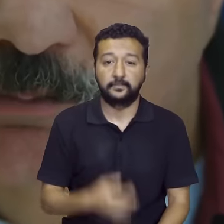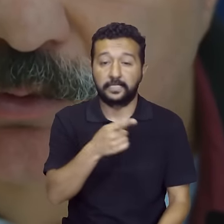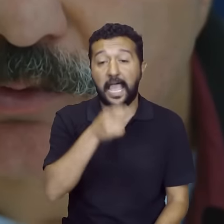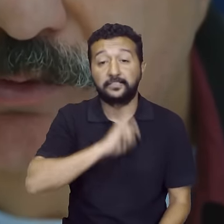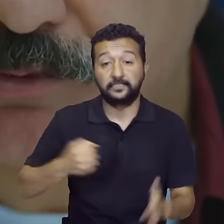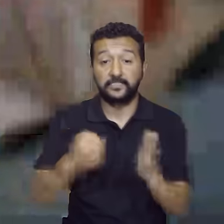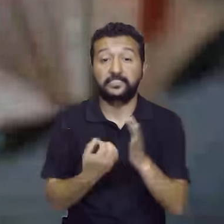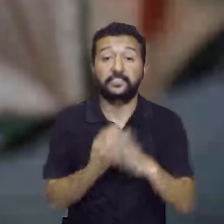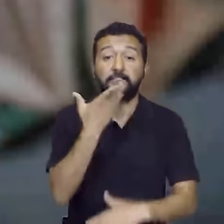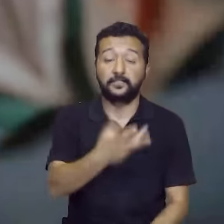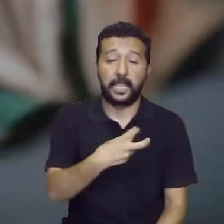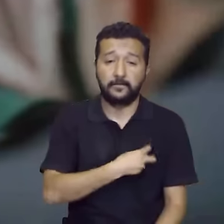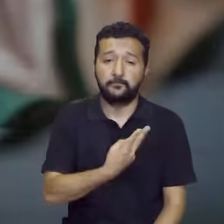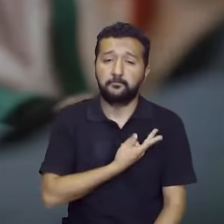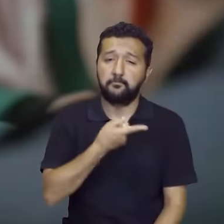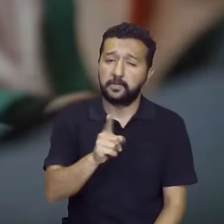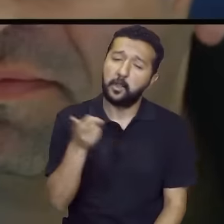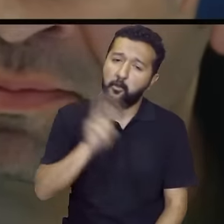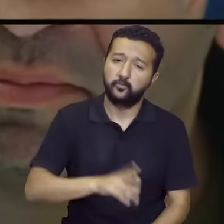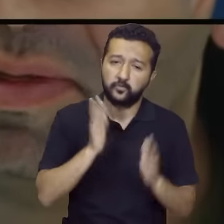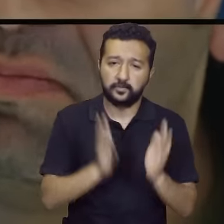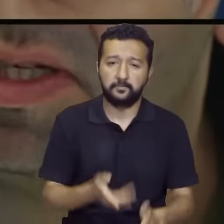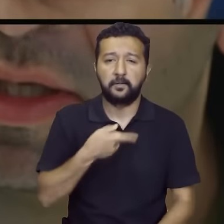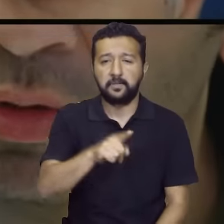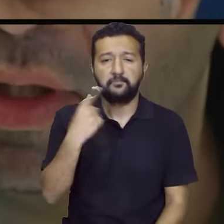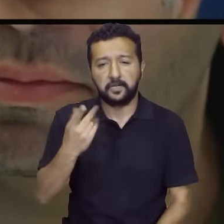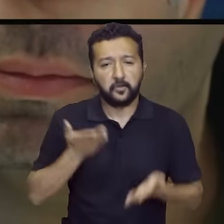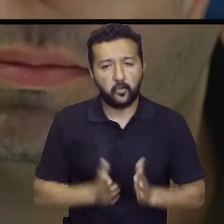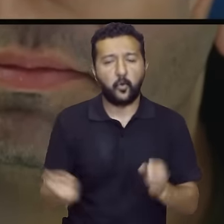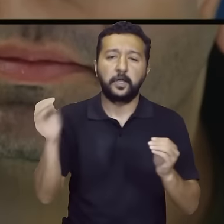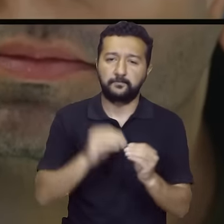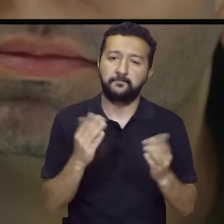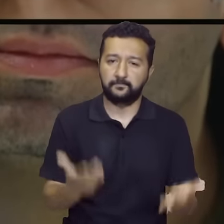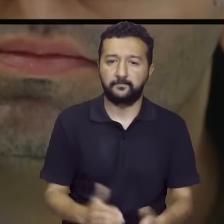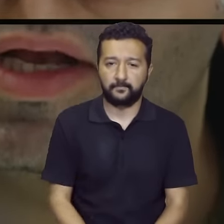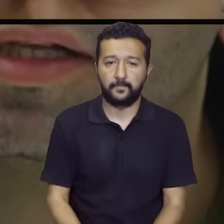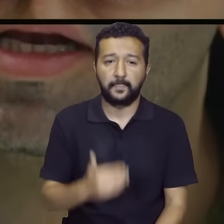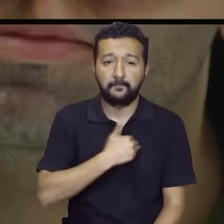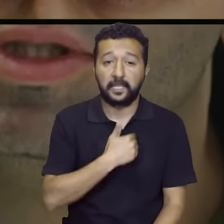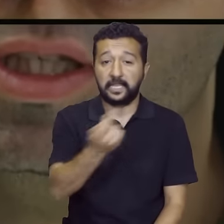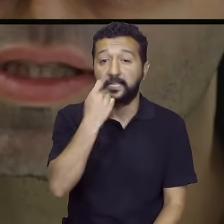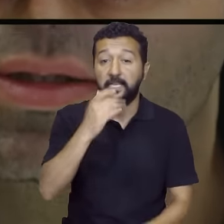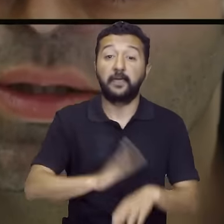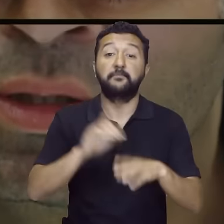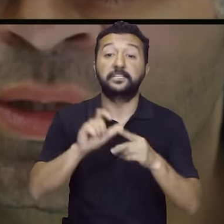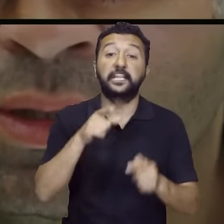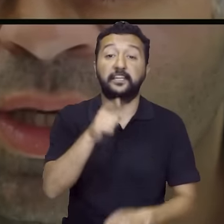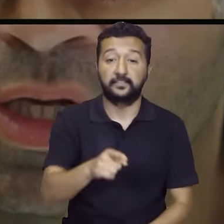Tamponu yamultursun. Aşkımdan 1000 kere ölsem 1001 kere doğarım. Bana atarlanma